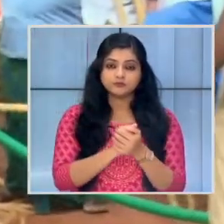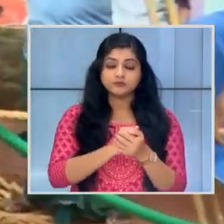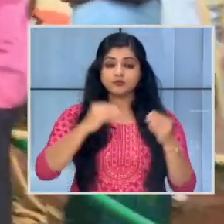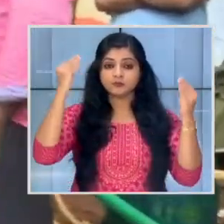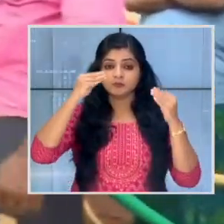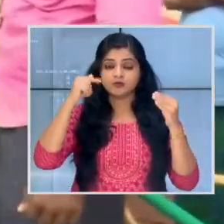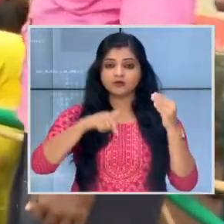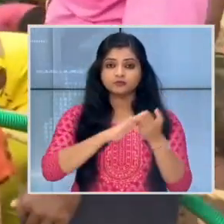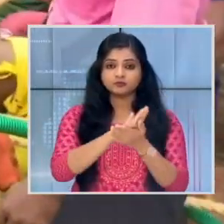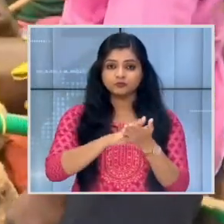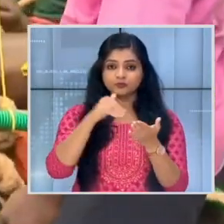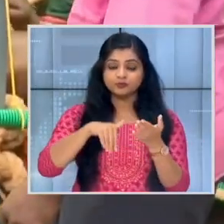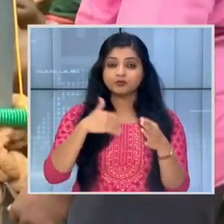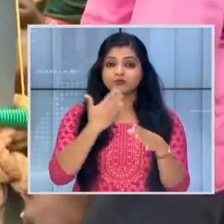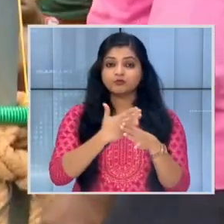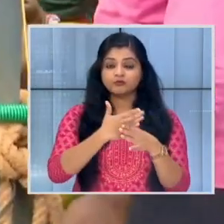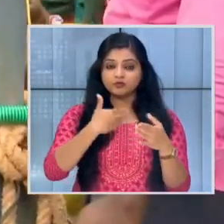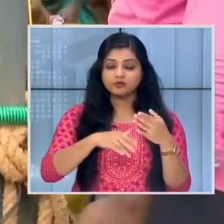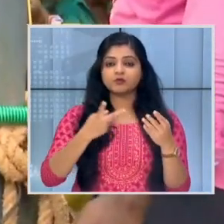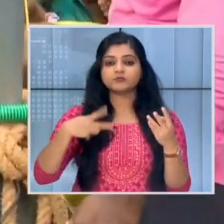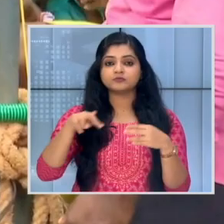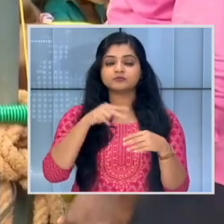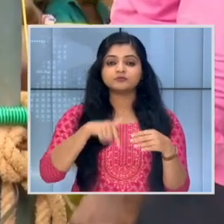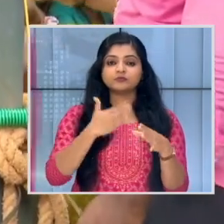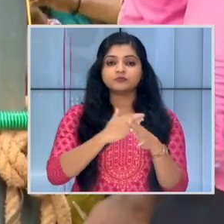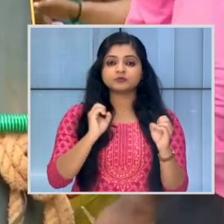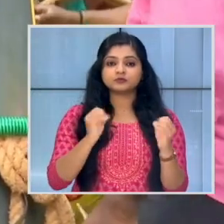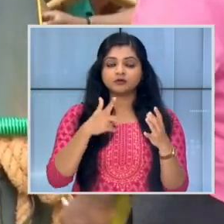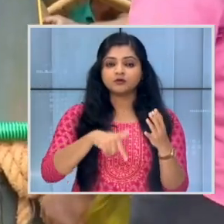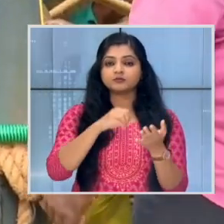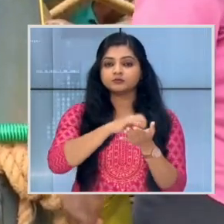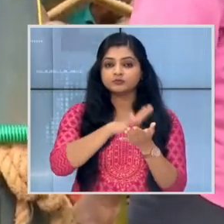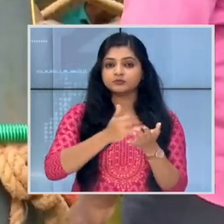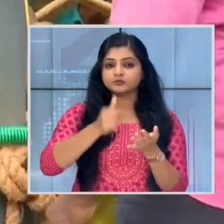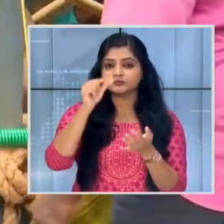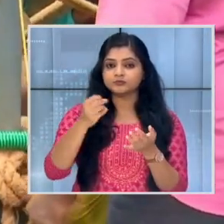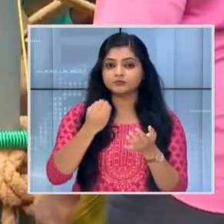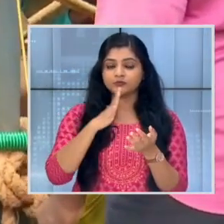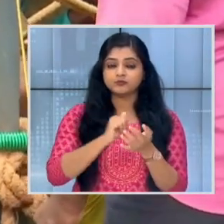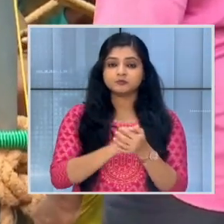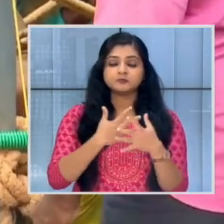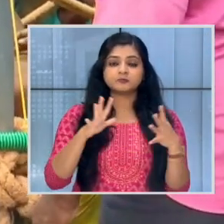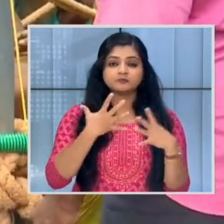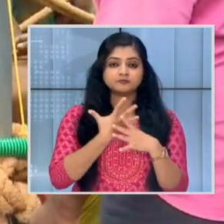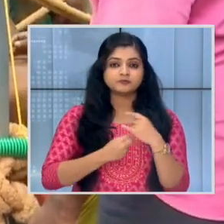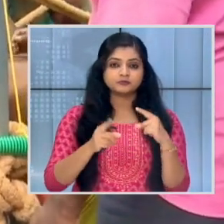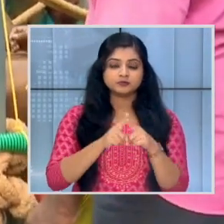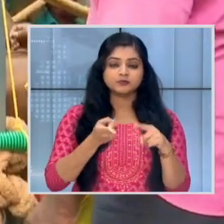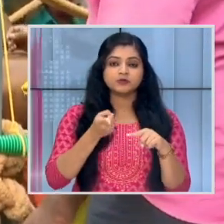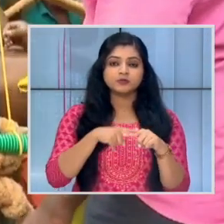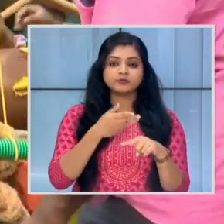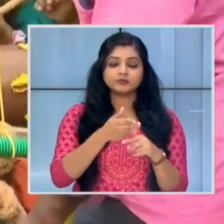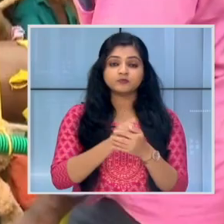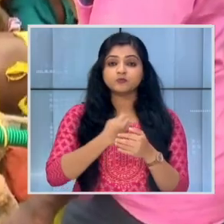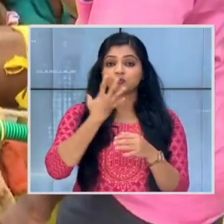കൊണ്ട് മാത്രമാണ് ഈ ജോലിയിലേക്ക് തിരിഞ്ഞത് എന്നാണ് ഈ ഉടമയും പറയുന്നത്. എന്തായാലും അതിനിർഭാഗ്യകരമായ ഒരു സംഭവമാണ് സംഭവിച്ചിരിക്കുന്നത്.